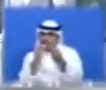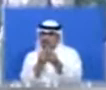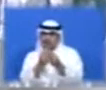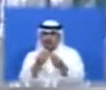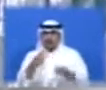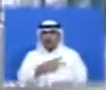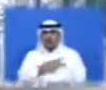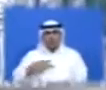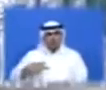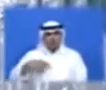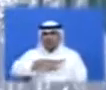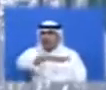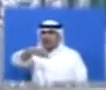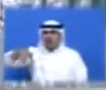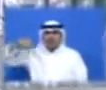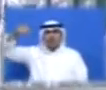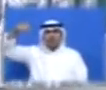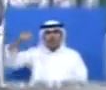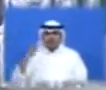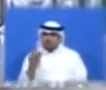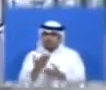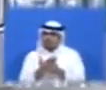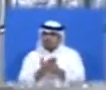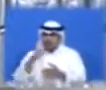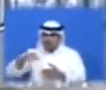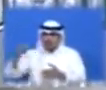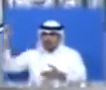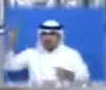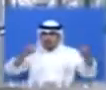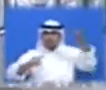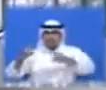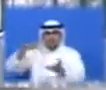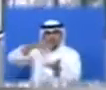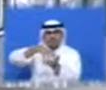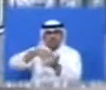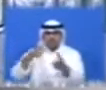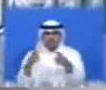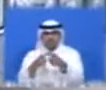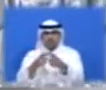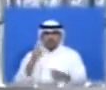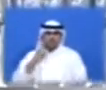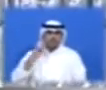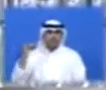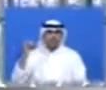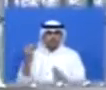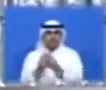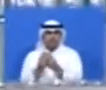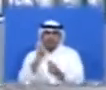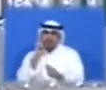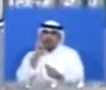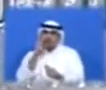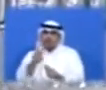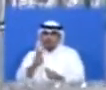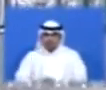الدولة، لأن بالتالي نحن مقبلين على حدث مهم واجتماع مهم باستضافة دولة الكويت واستضافة